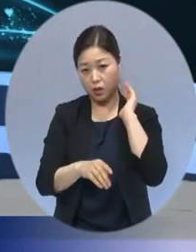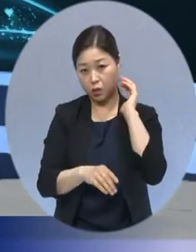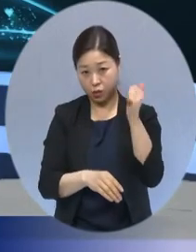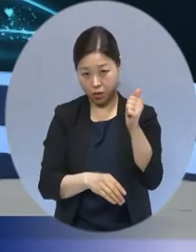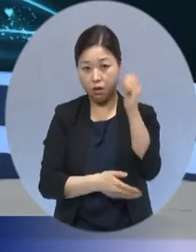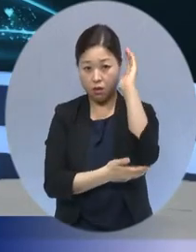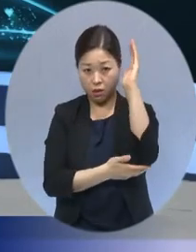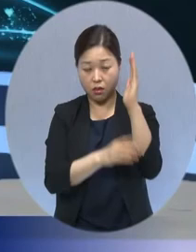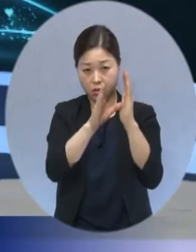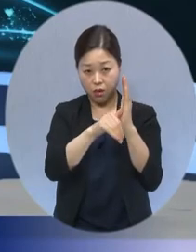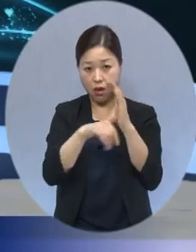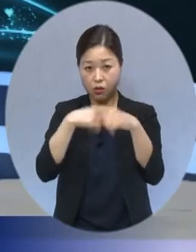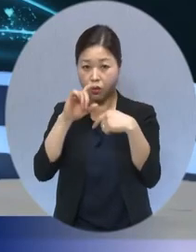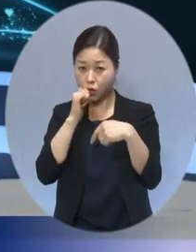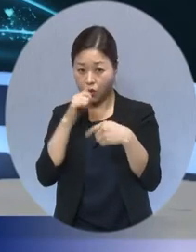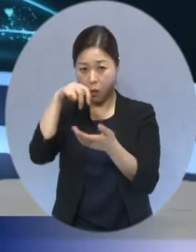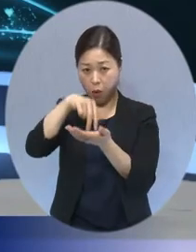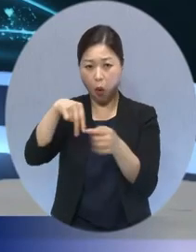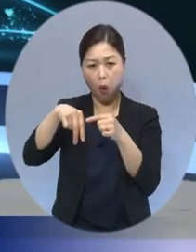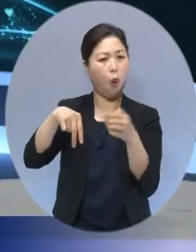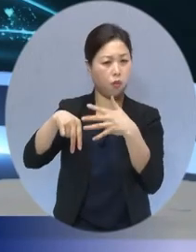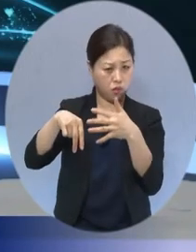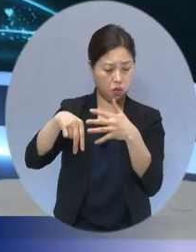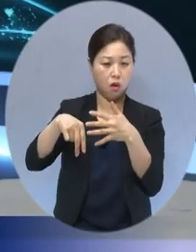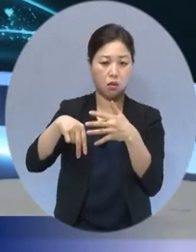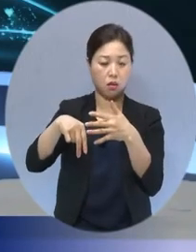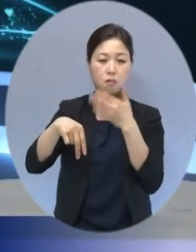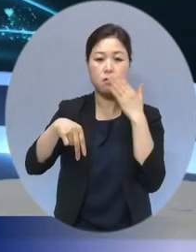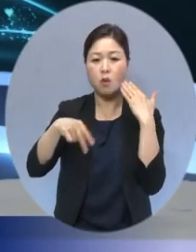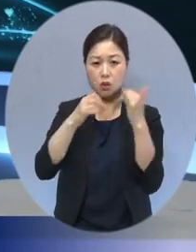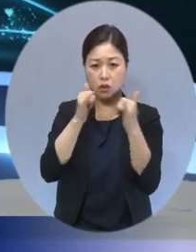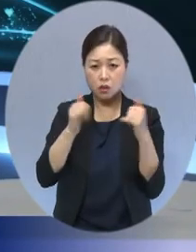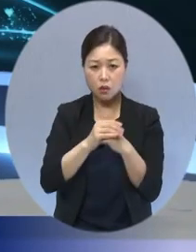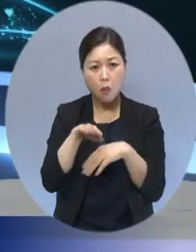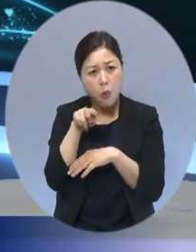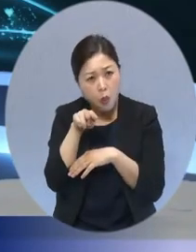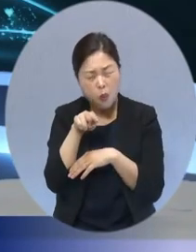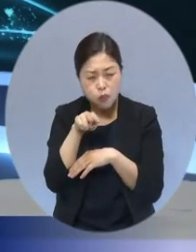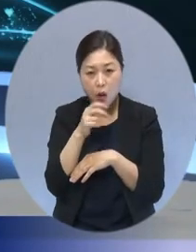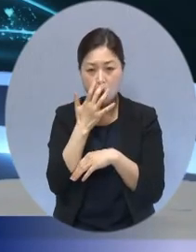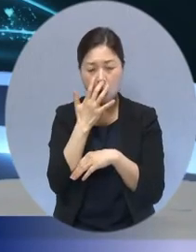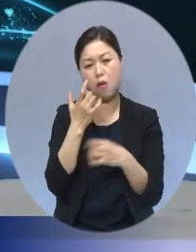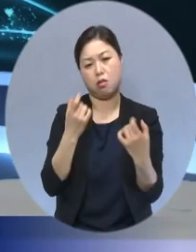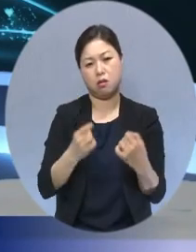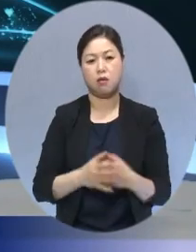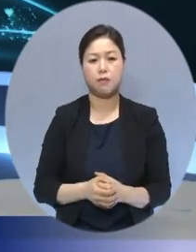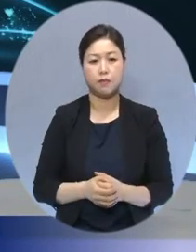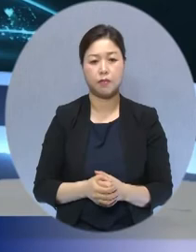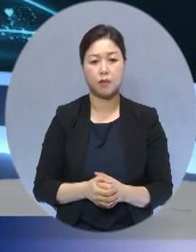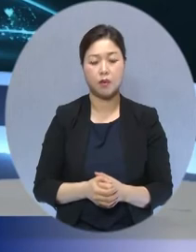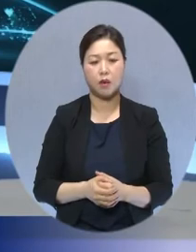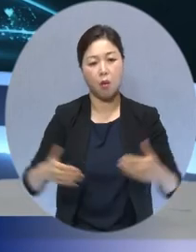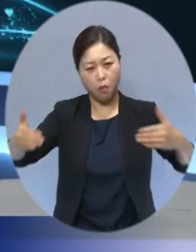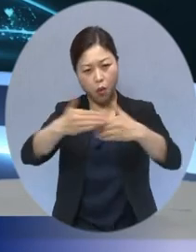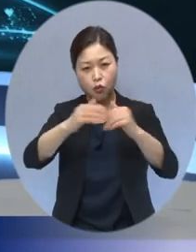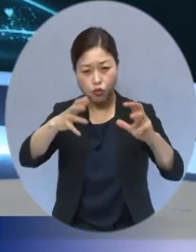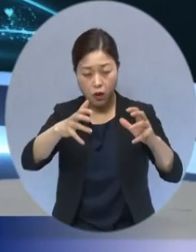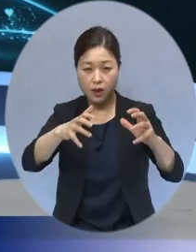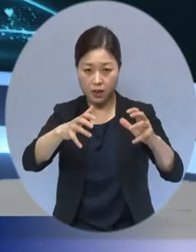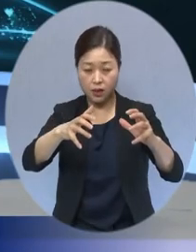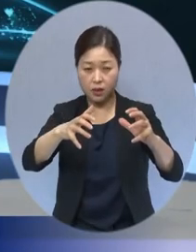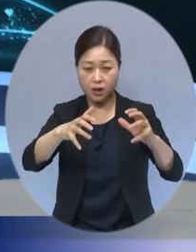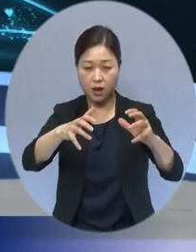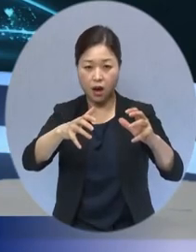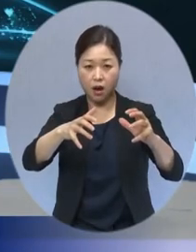연설에 수어통역사가 없어 청각장애인들의 알 권리는 배제되고 있는 현실인데요. 포용국가라는 국가